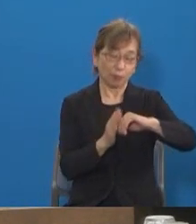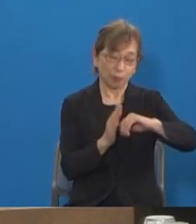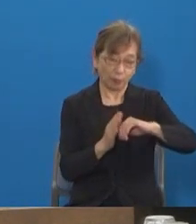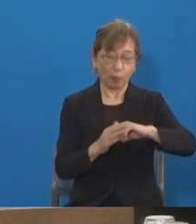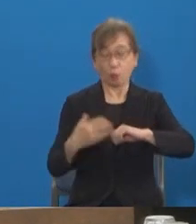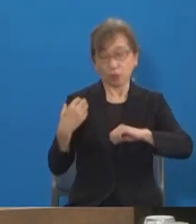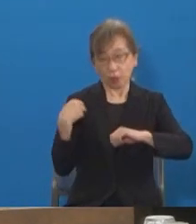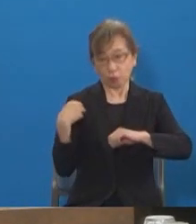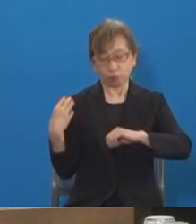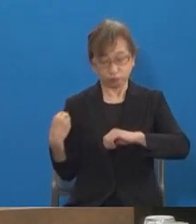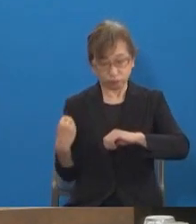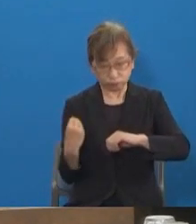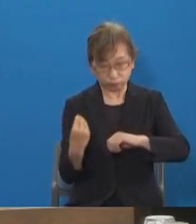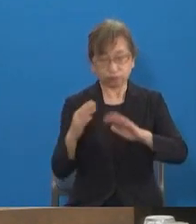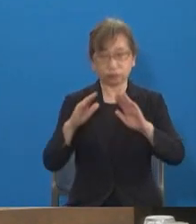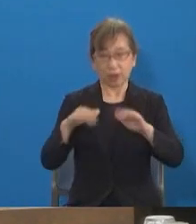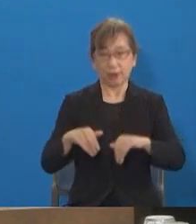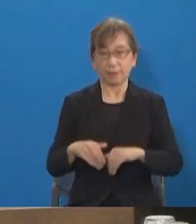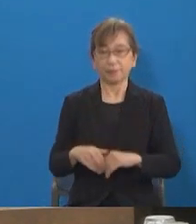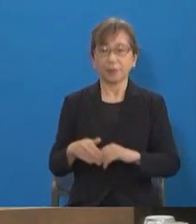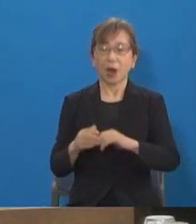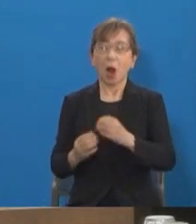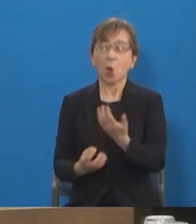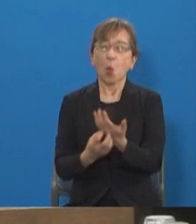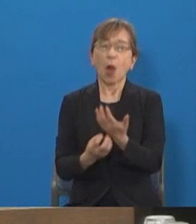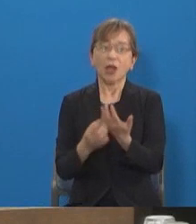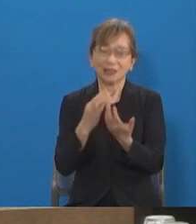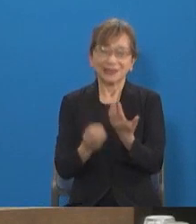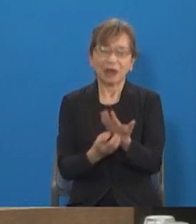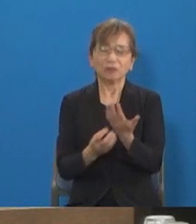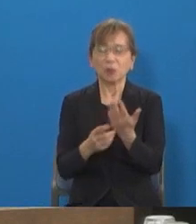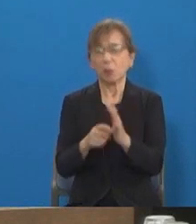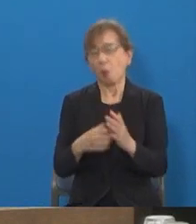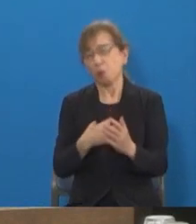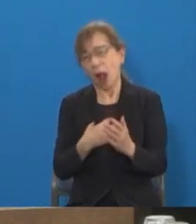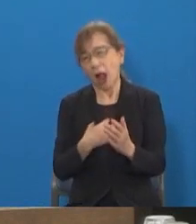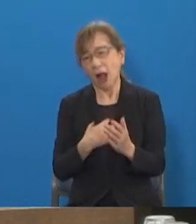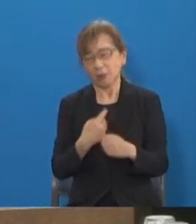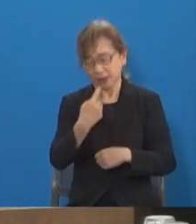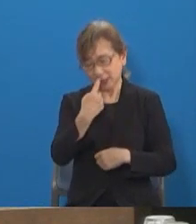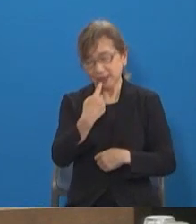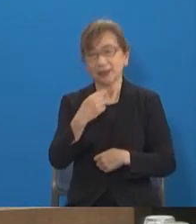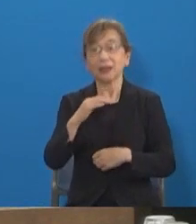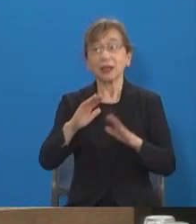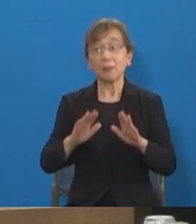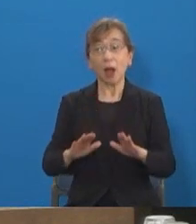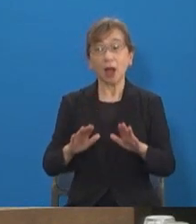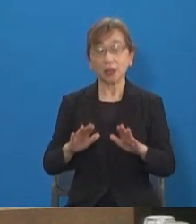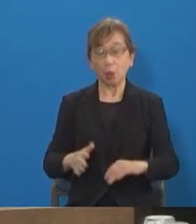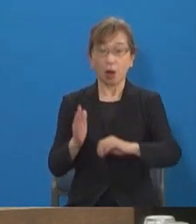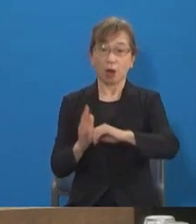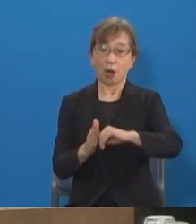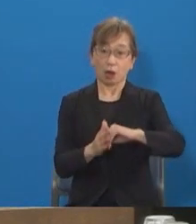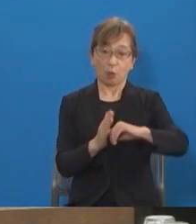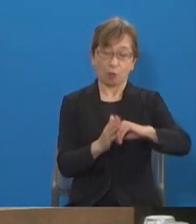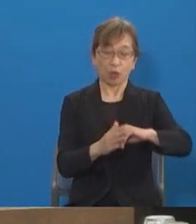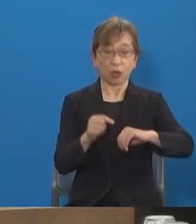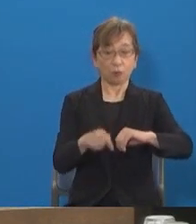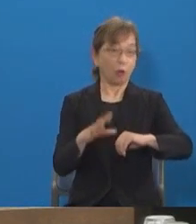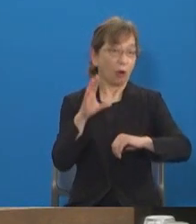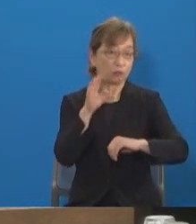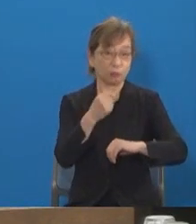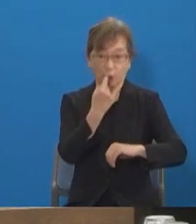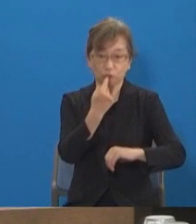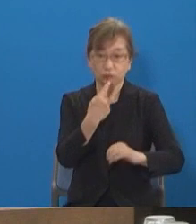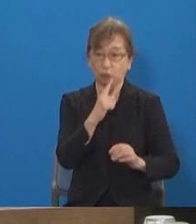当することとなりました。ご飯を炊くのも不安だった私でしたが、今では料理が趣味と言える